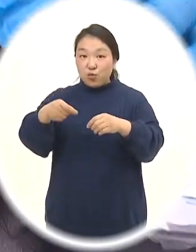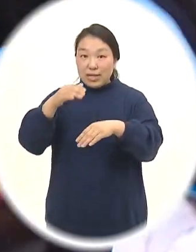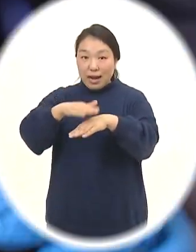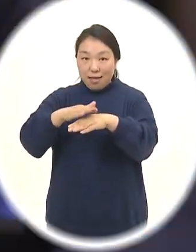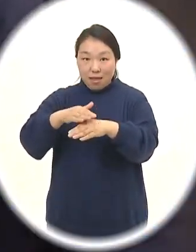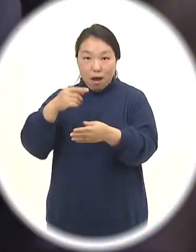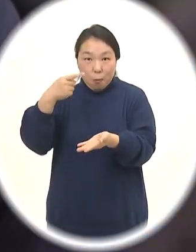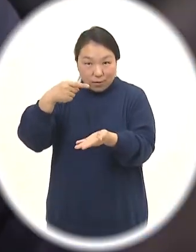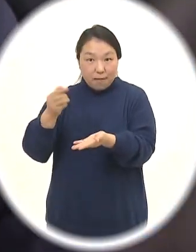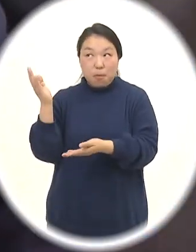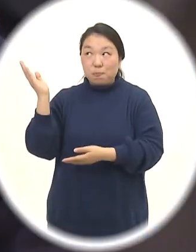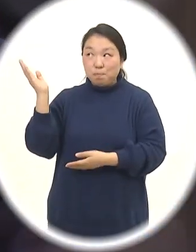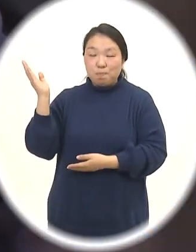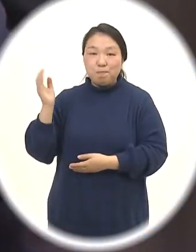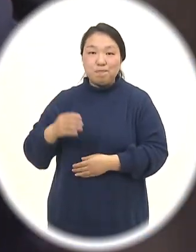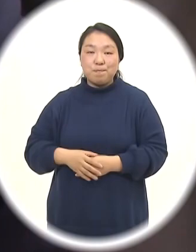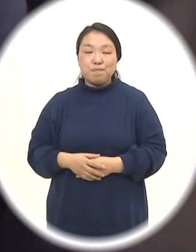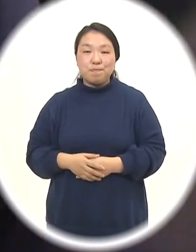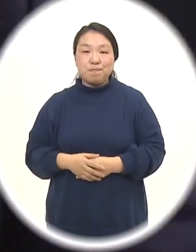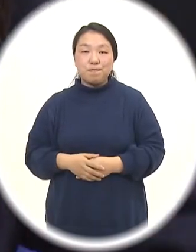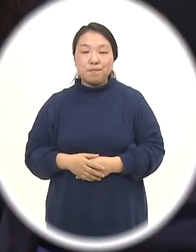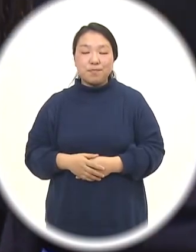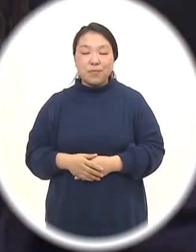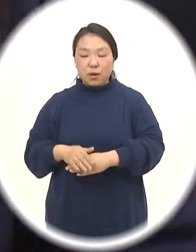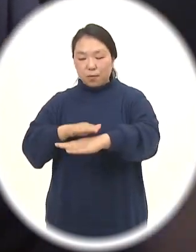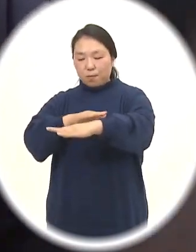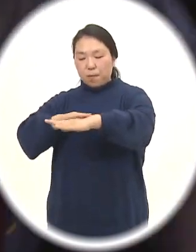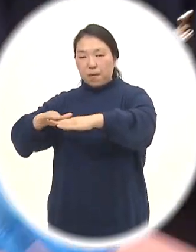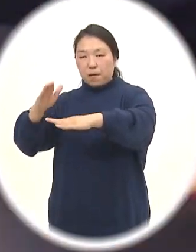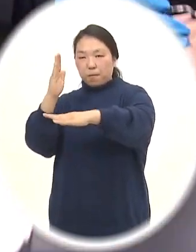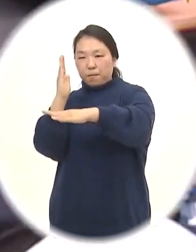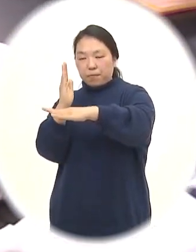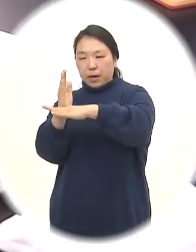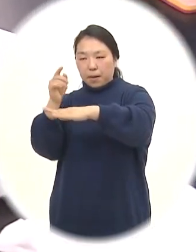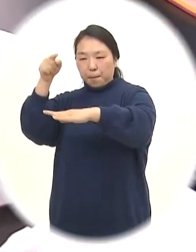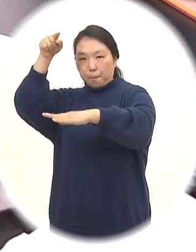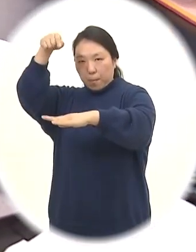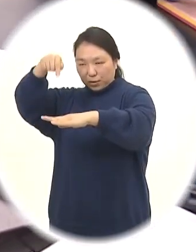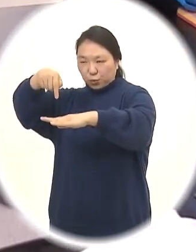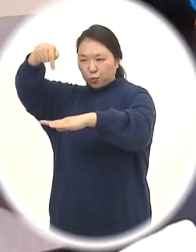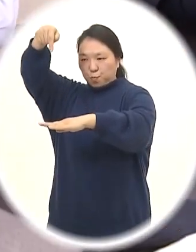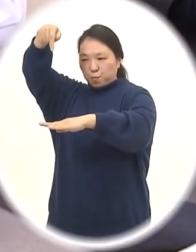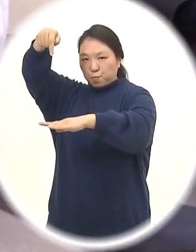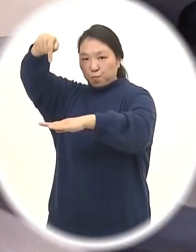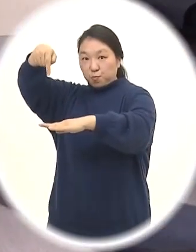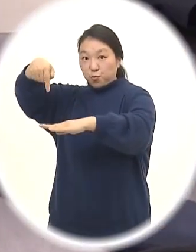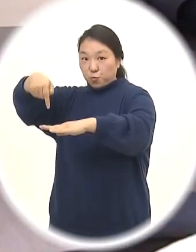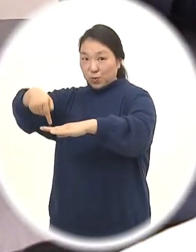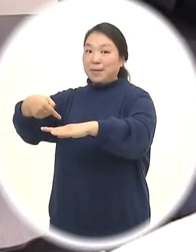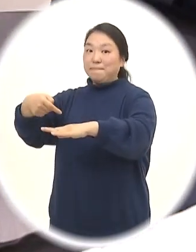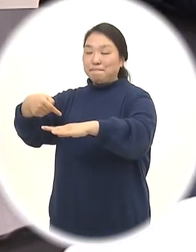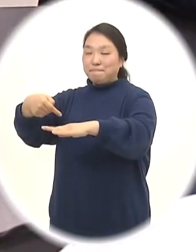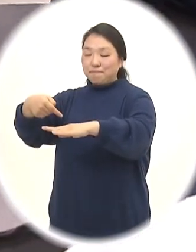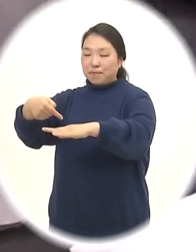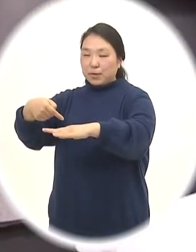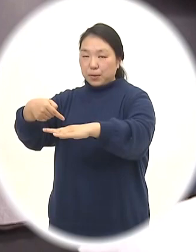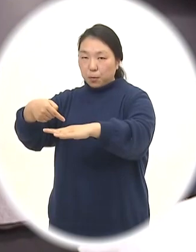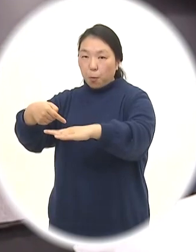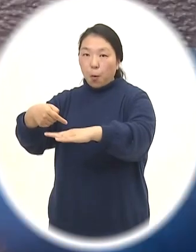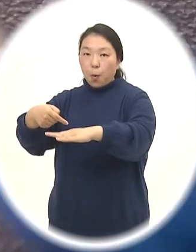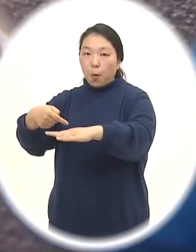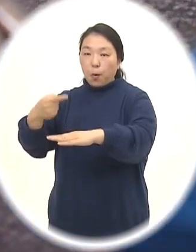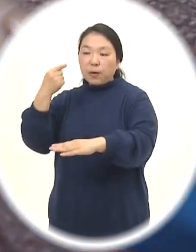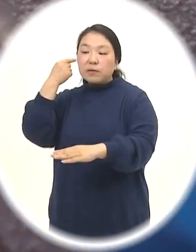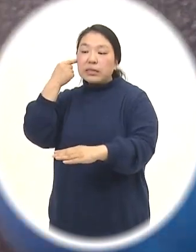皮膚に対して90度の向きでグイッとまずここのところに